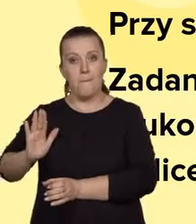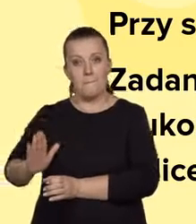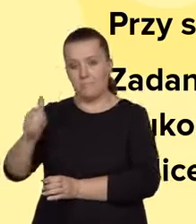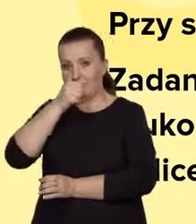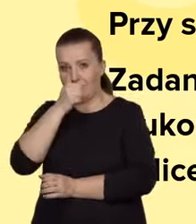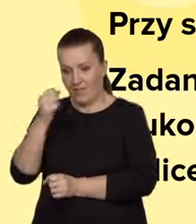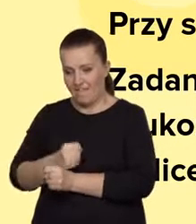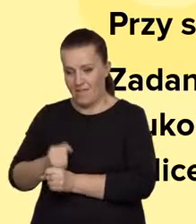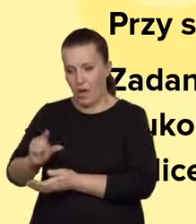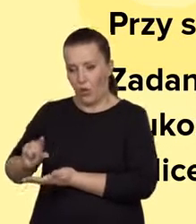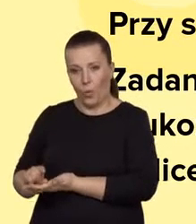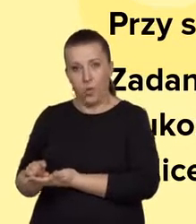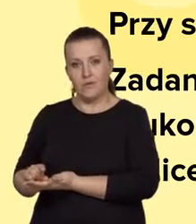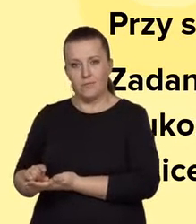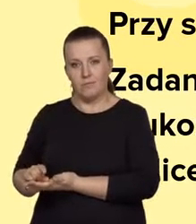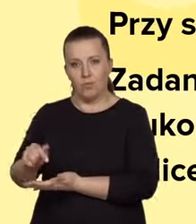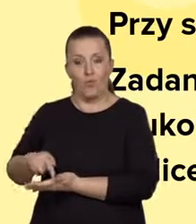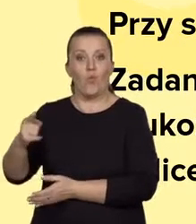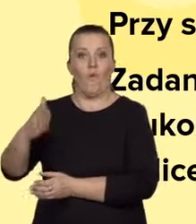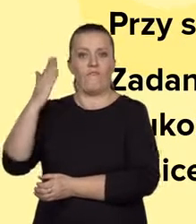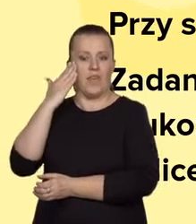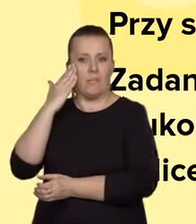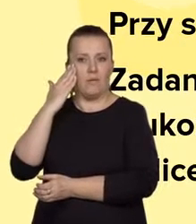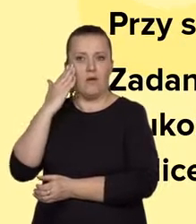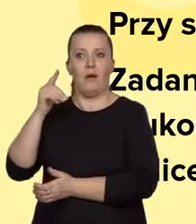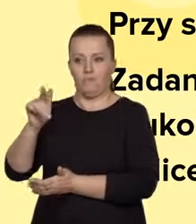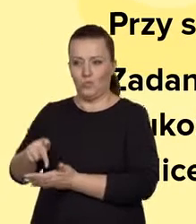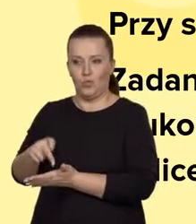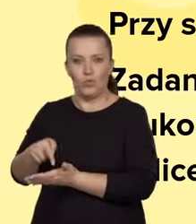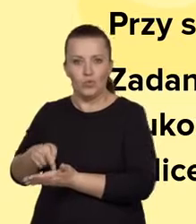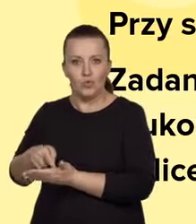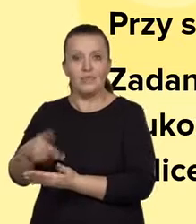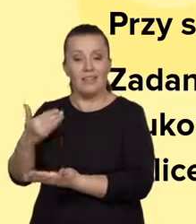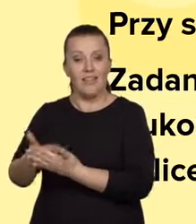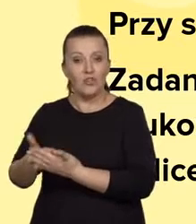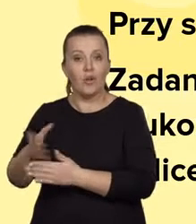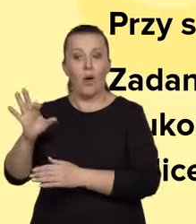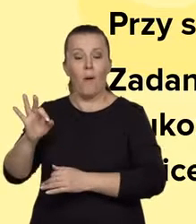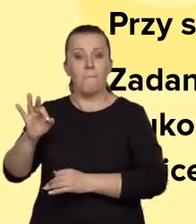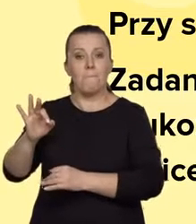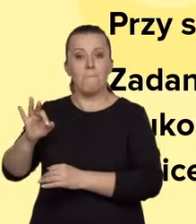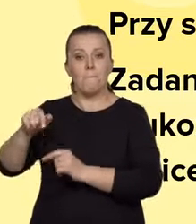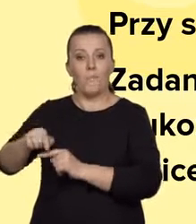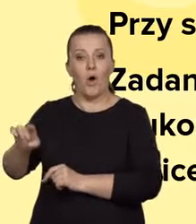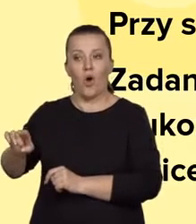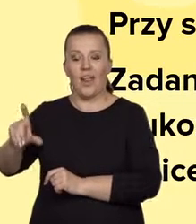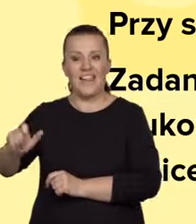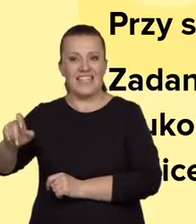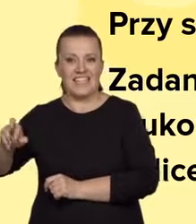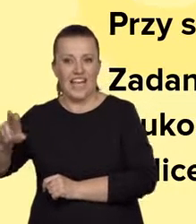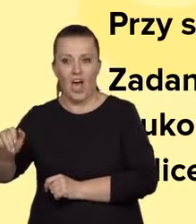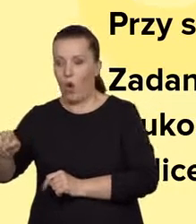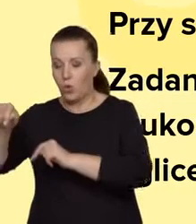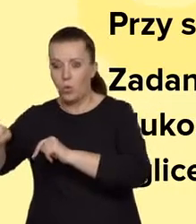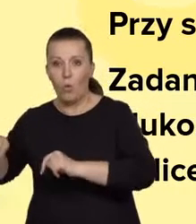informacji wprowadzającej. Czyli jego pojawienie się jest zatem konsekwencją tego, że glicerol nie ma właściwości